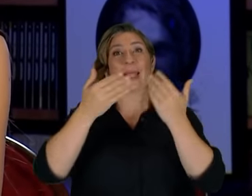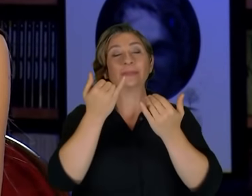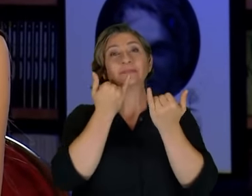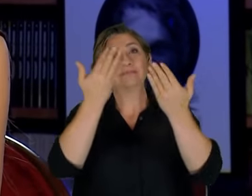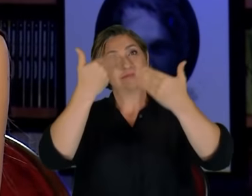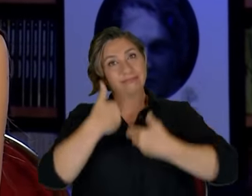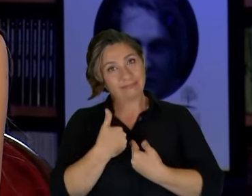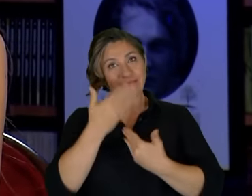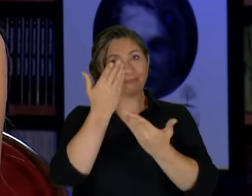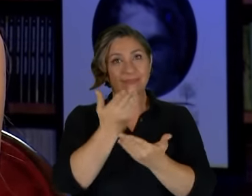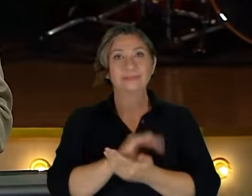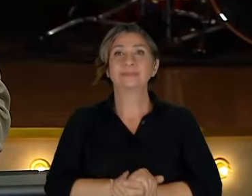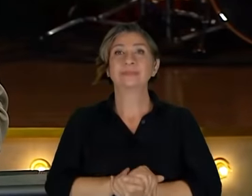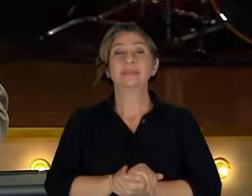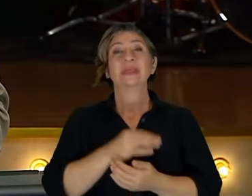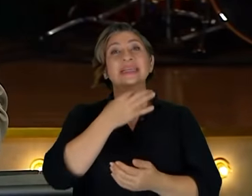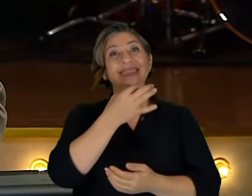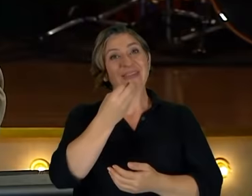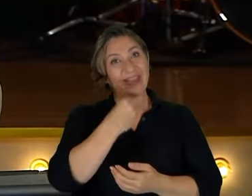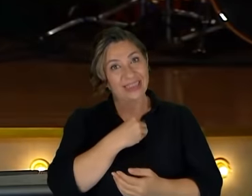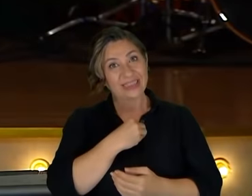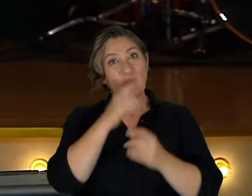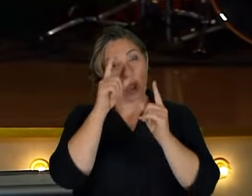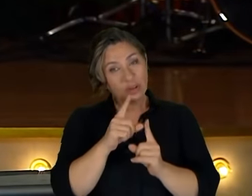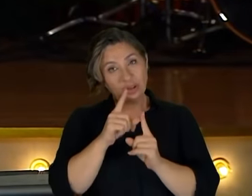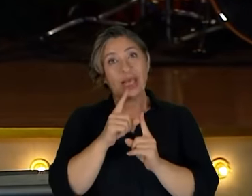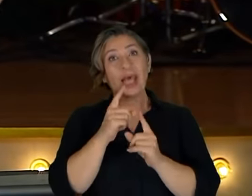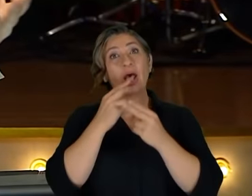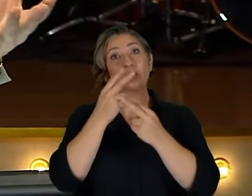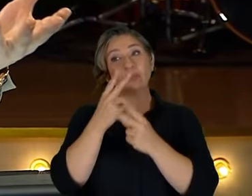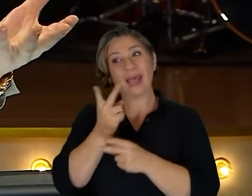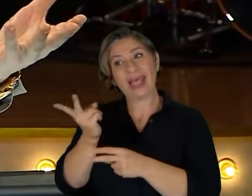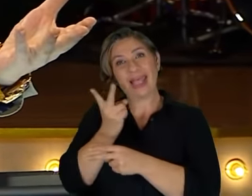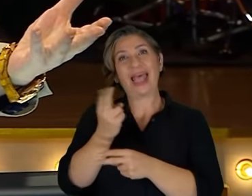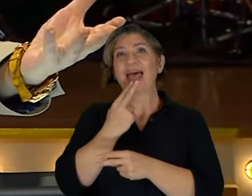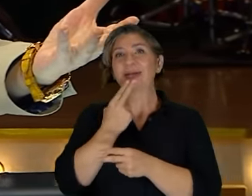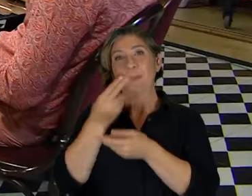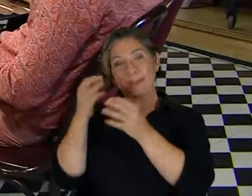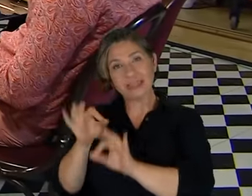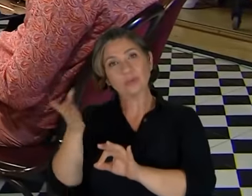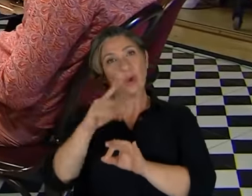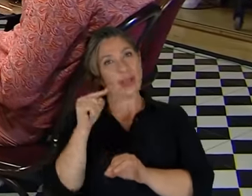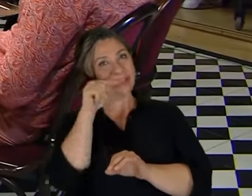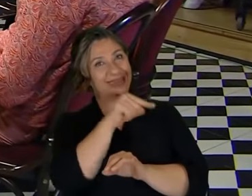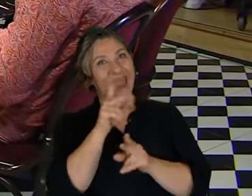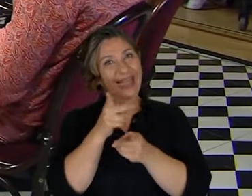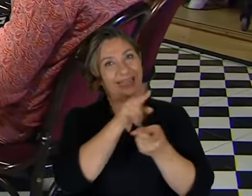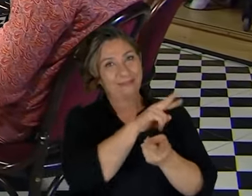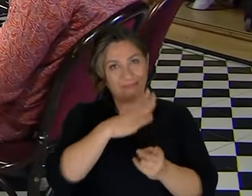bize konuk oluyorsunuz. Eğer müsaade ederseniz konuşmamıza önce hanımefendilerden başlamak